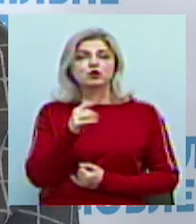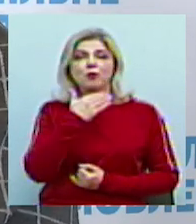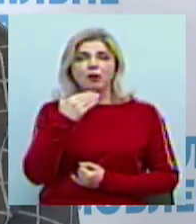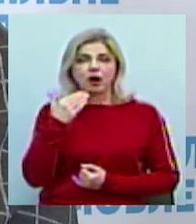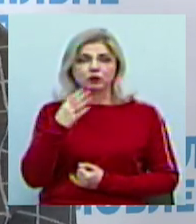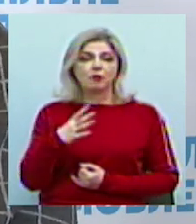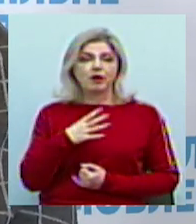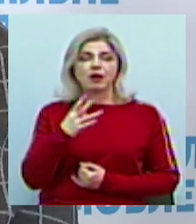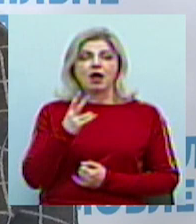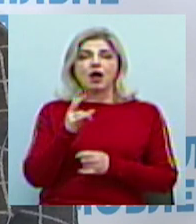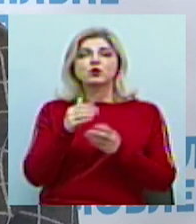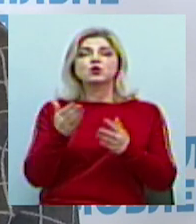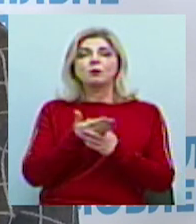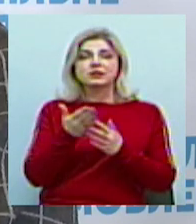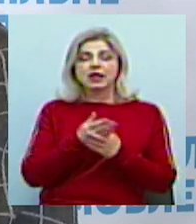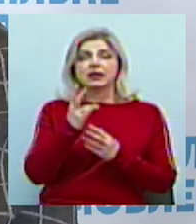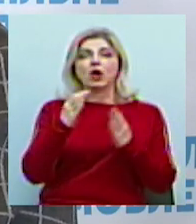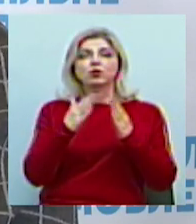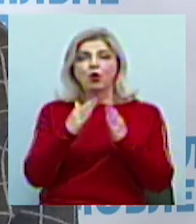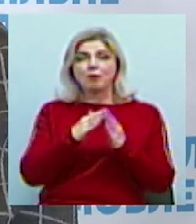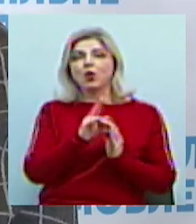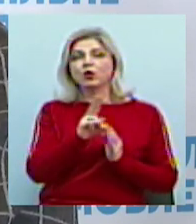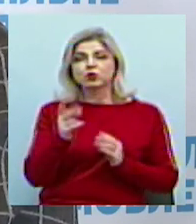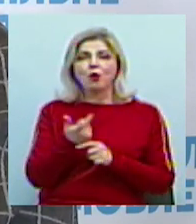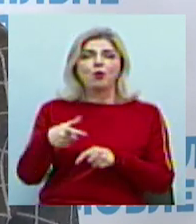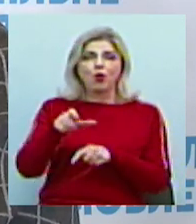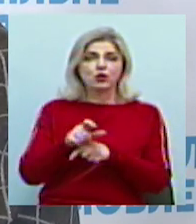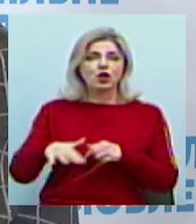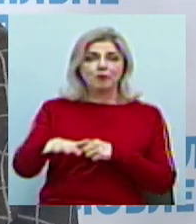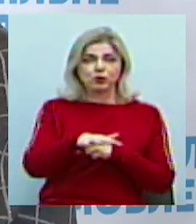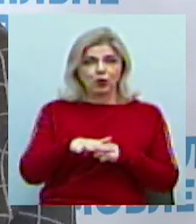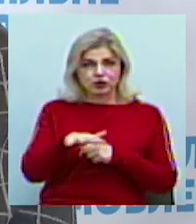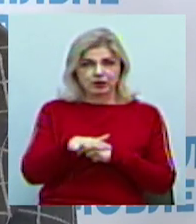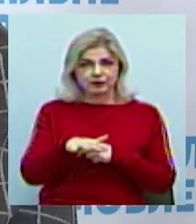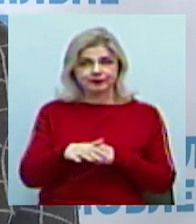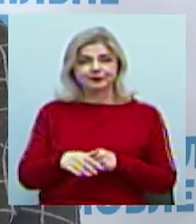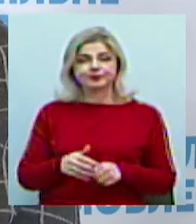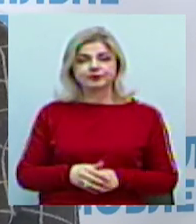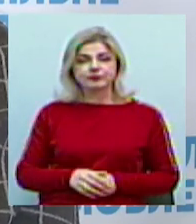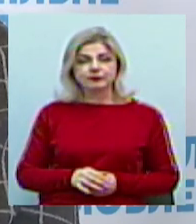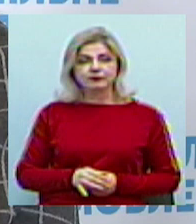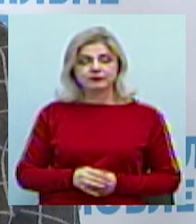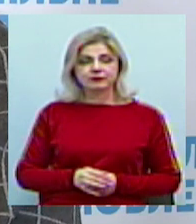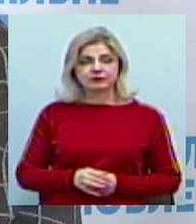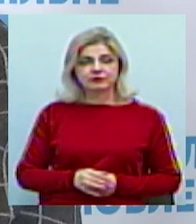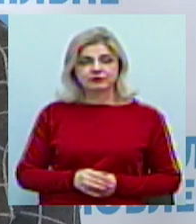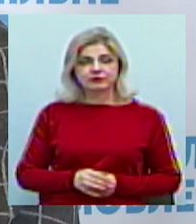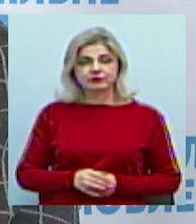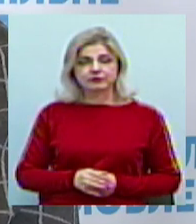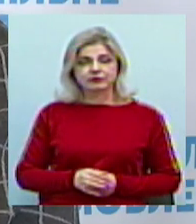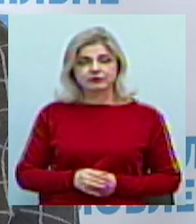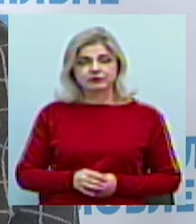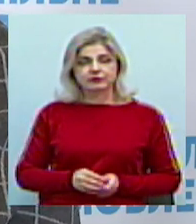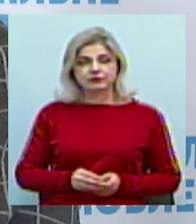на будинки, які перевищували площу, яка повинна була бути для будинків та для квартир. Тому